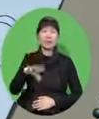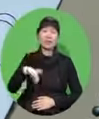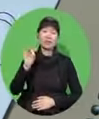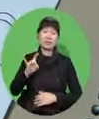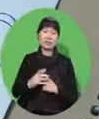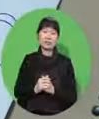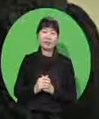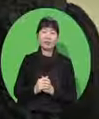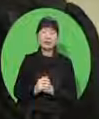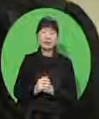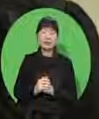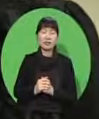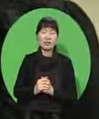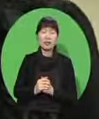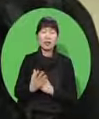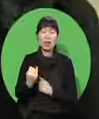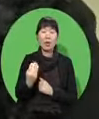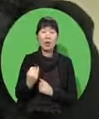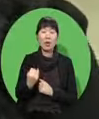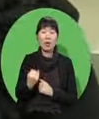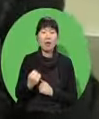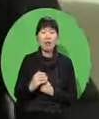합니다. 어디다 넣으면 좋을까?